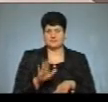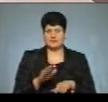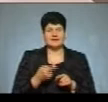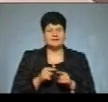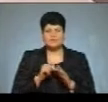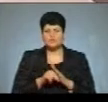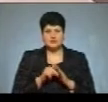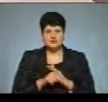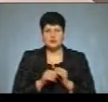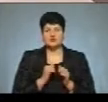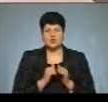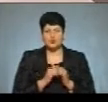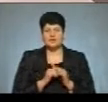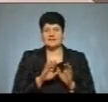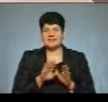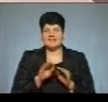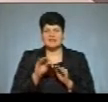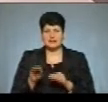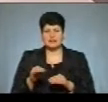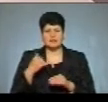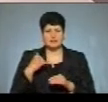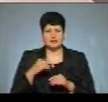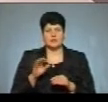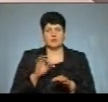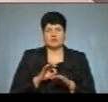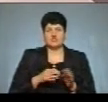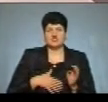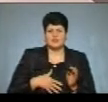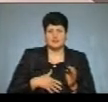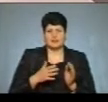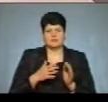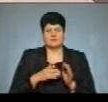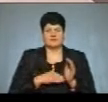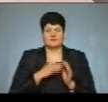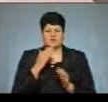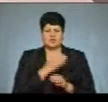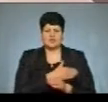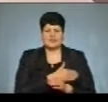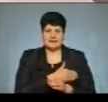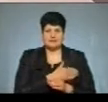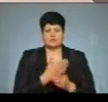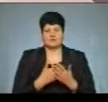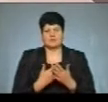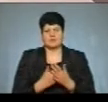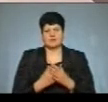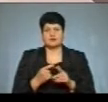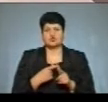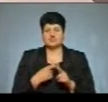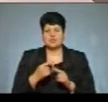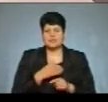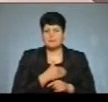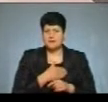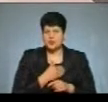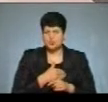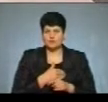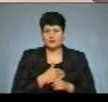що на кожен невідкладний виклик, тобто там болить живіт, підвищення артеріального тиску, чи там температура, з